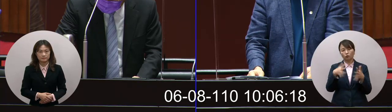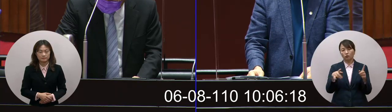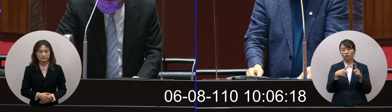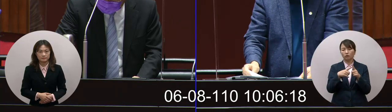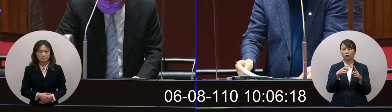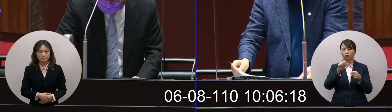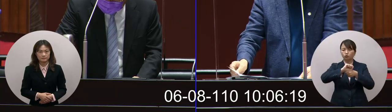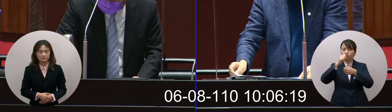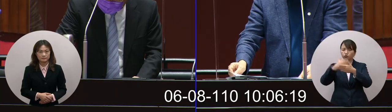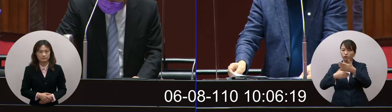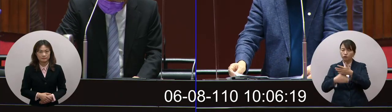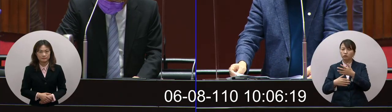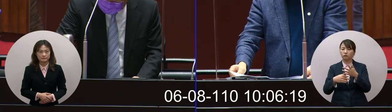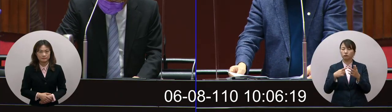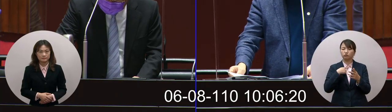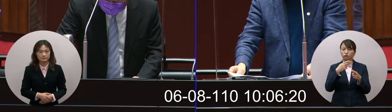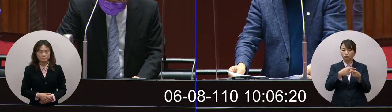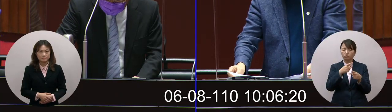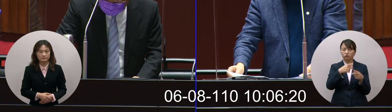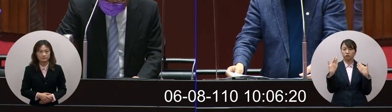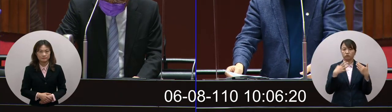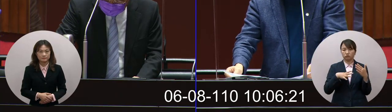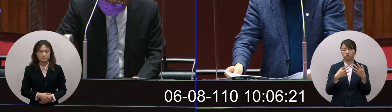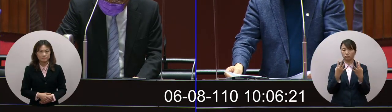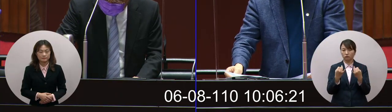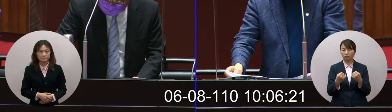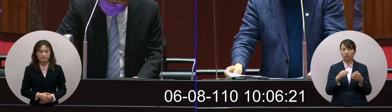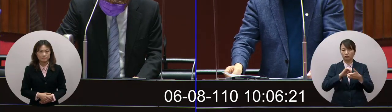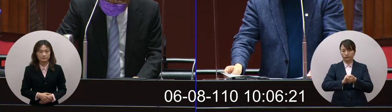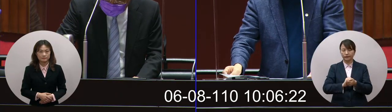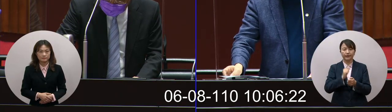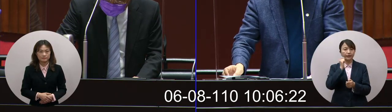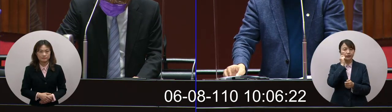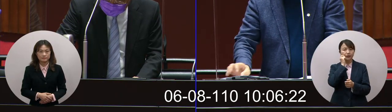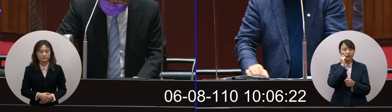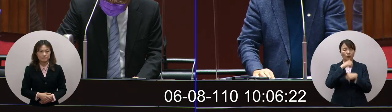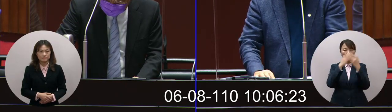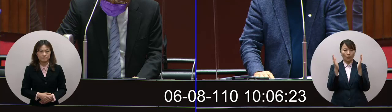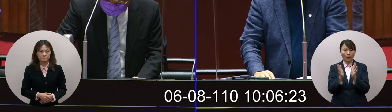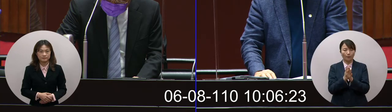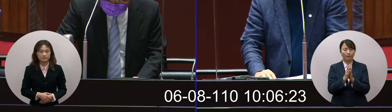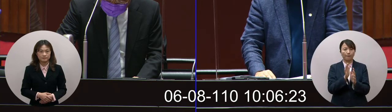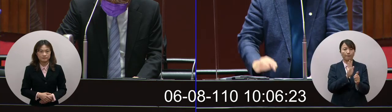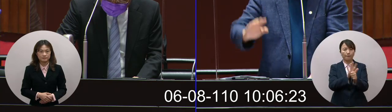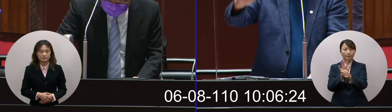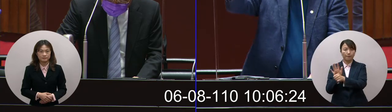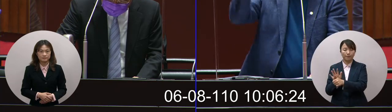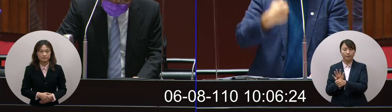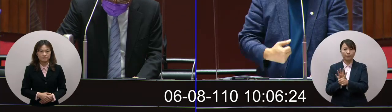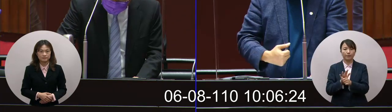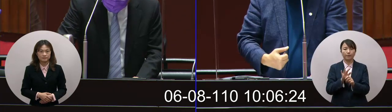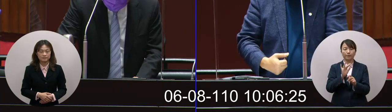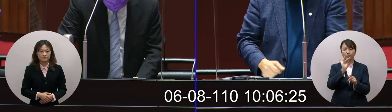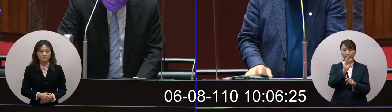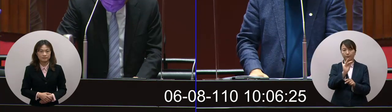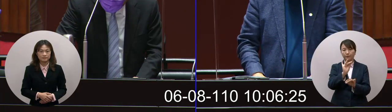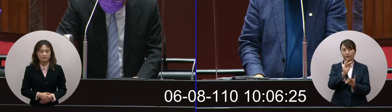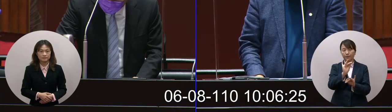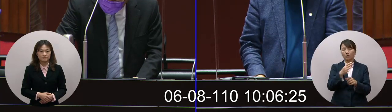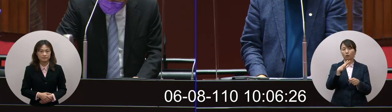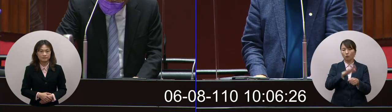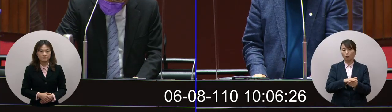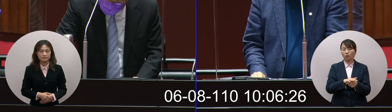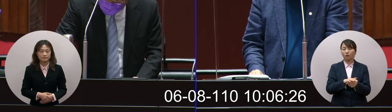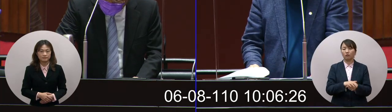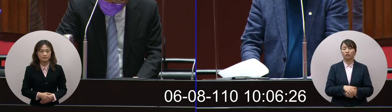减减呐，我在想议定也真清楚啦，一定无法多将全部的人拢总甲加一百，所以我在这